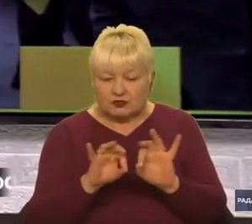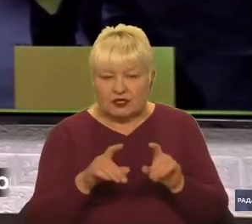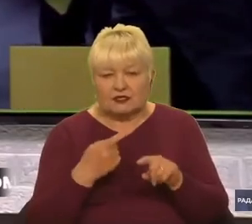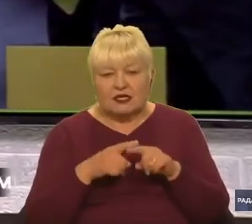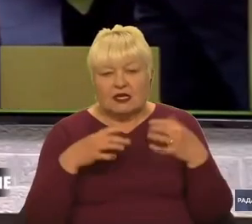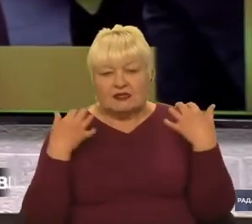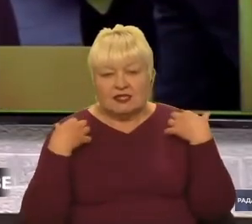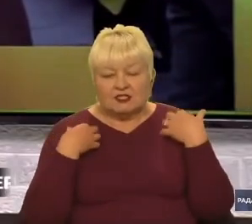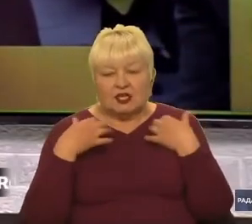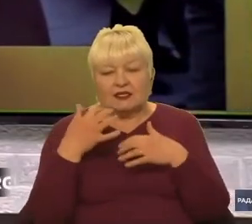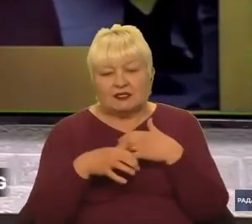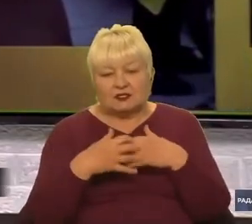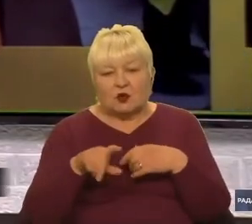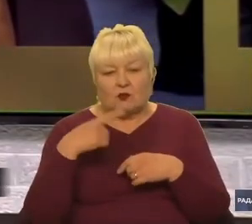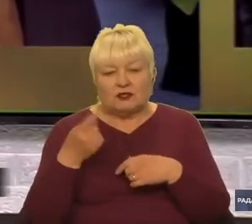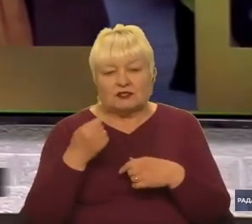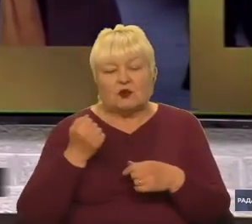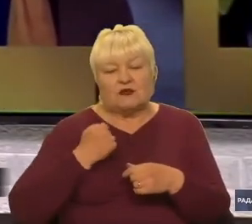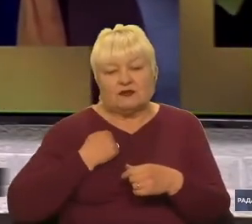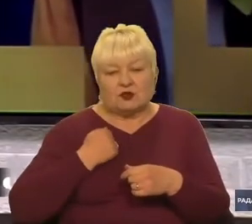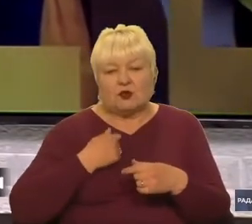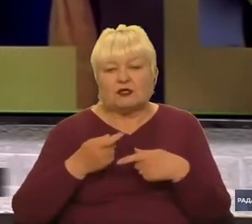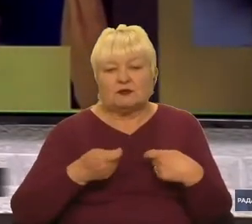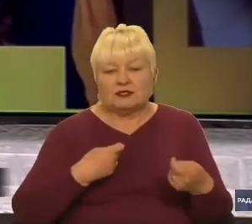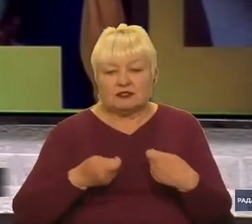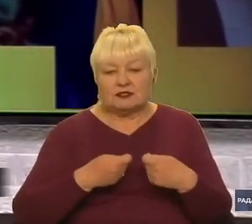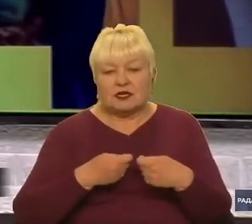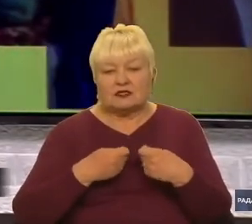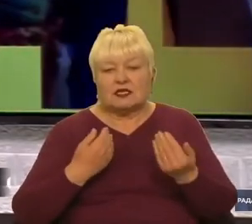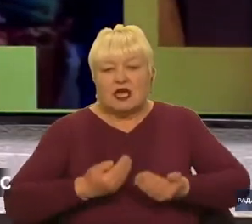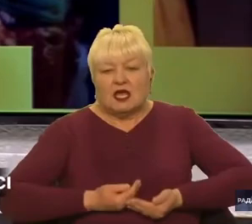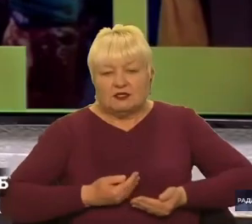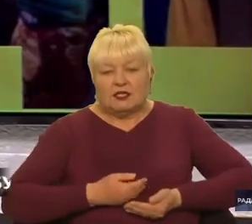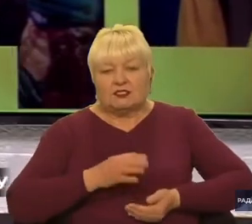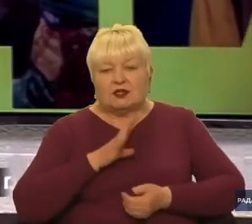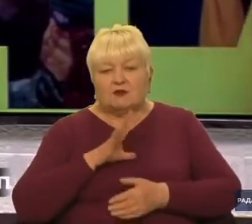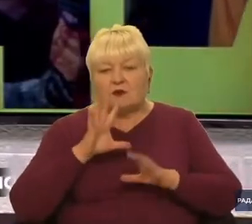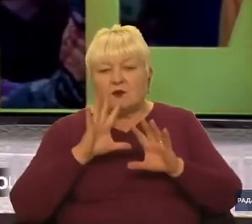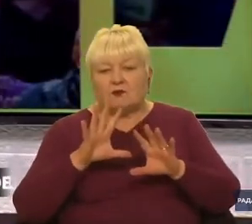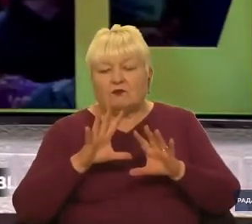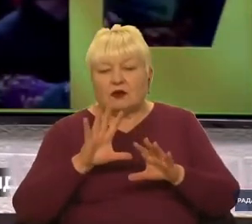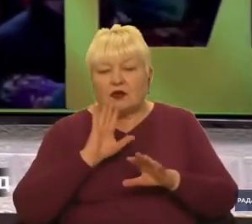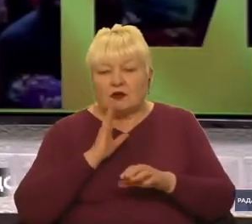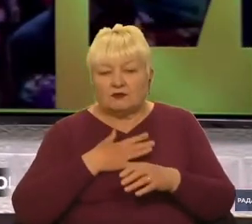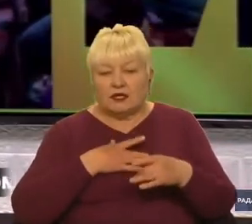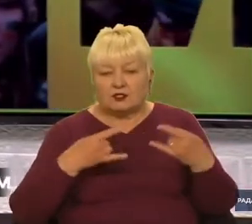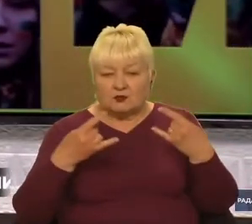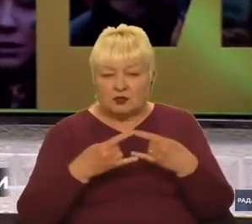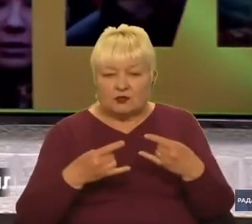начальник Херсонської обласної військової адміністрації, наживо в нашому ефірі коментував оперативну ситуацію в області.